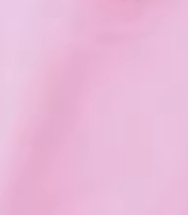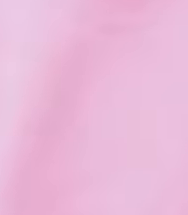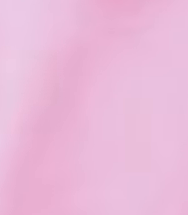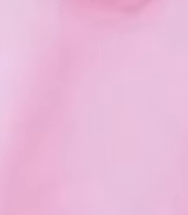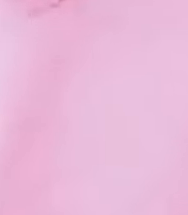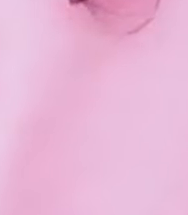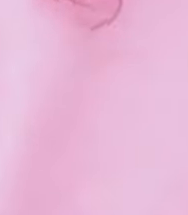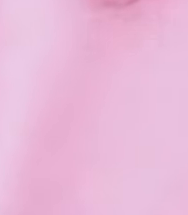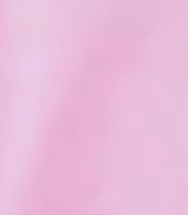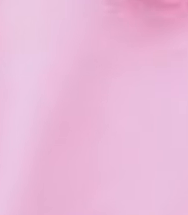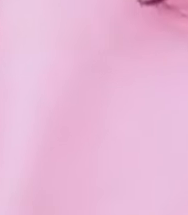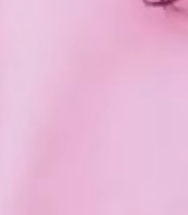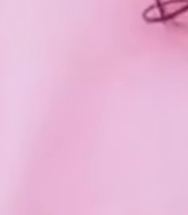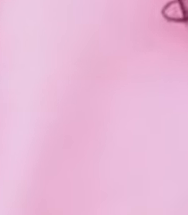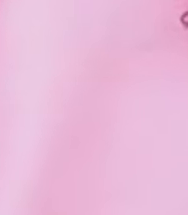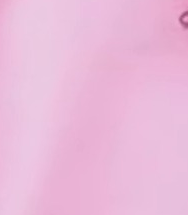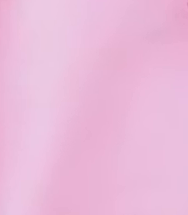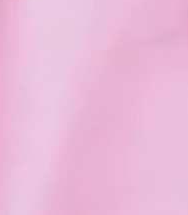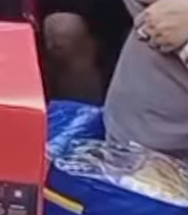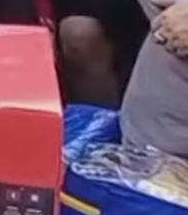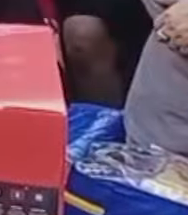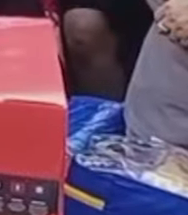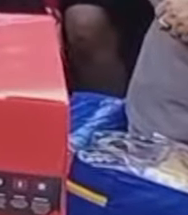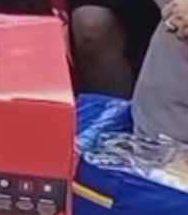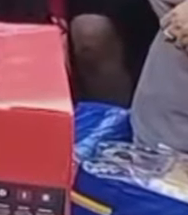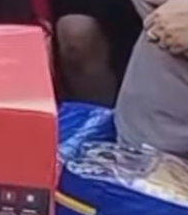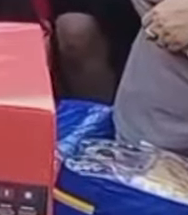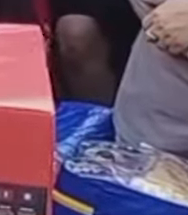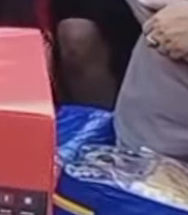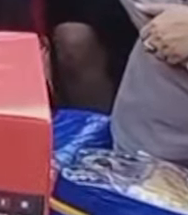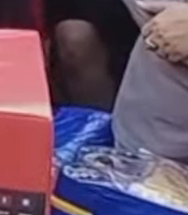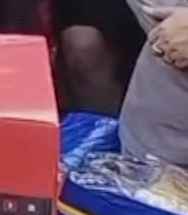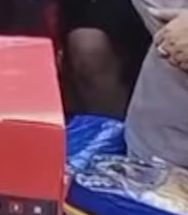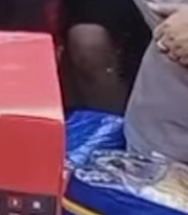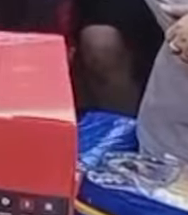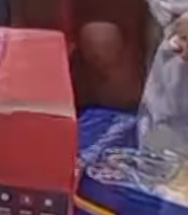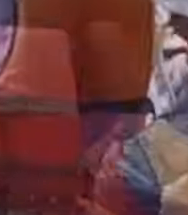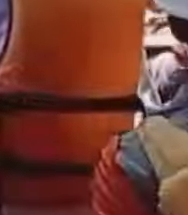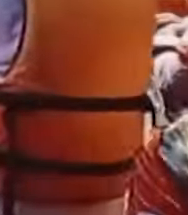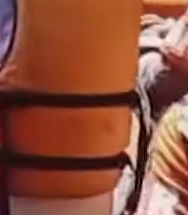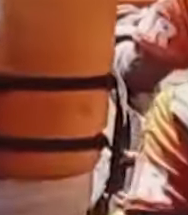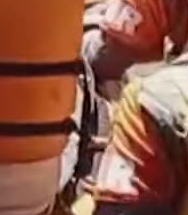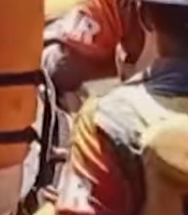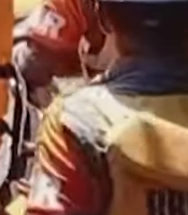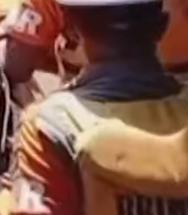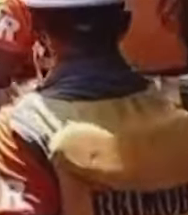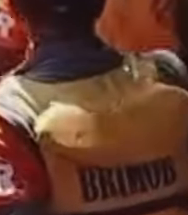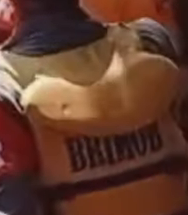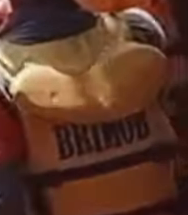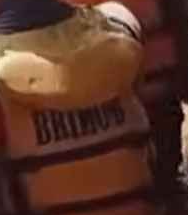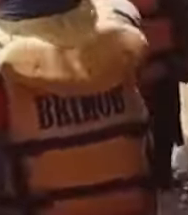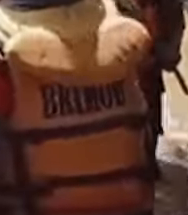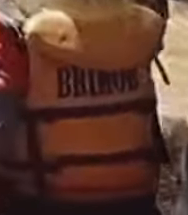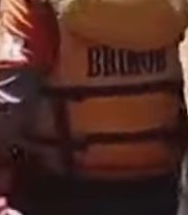Dayeuhkolot. Sementara warga lain yang rumahnya masih aman dari genangan air memilih bertahan. Petugas membantu warga